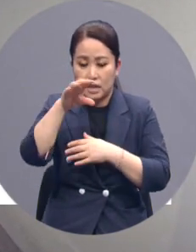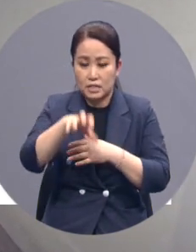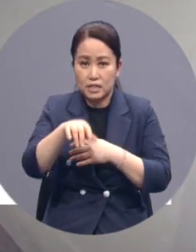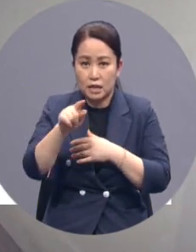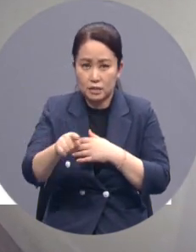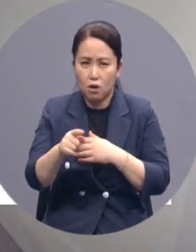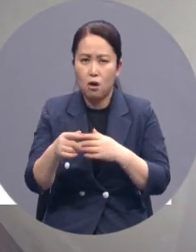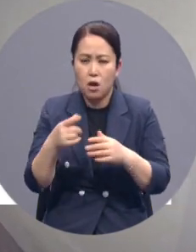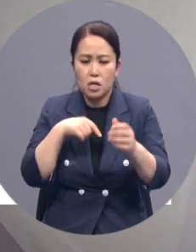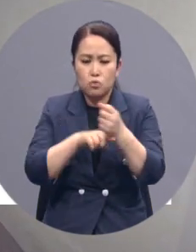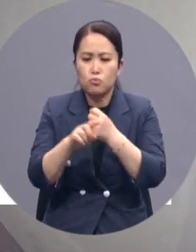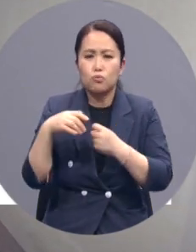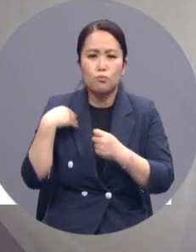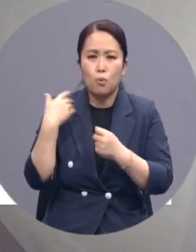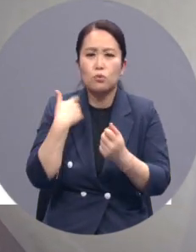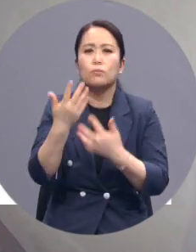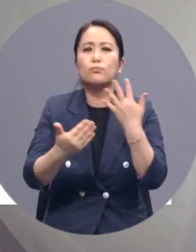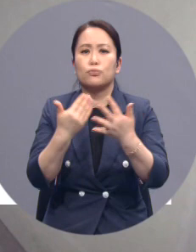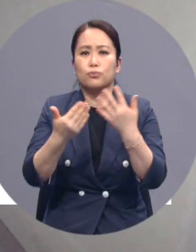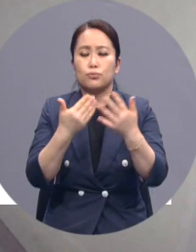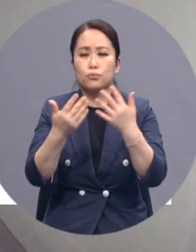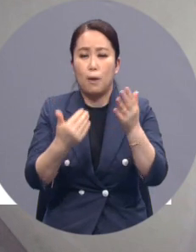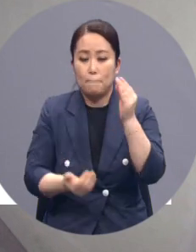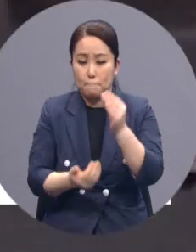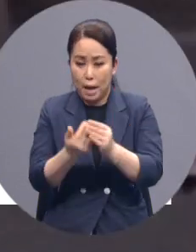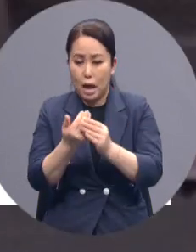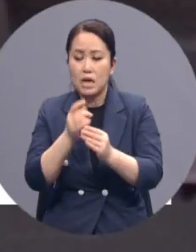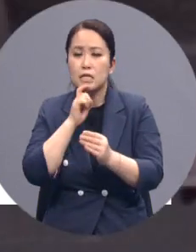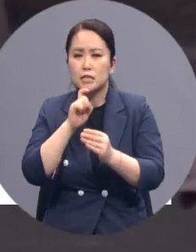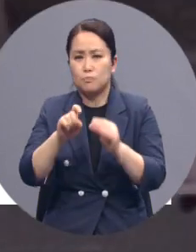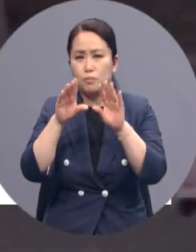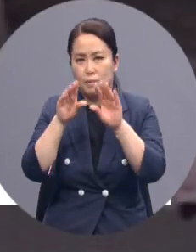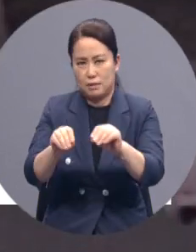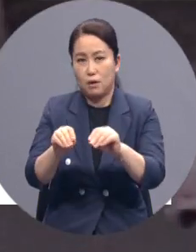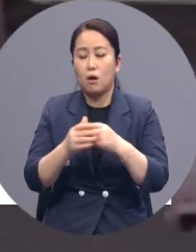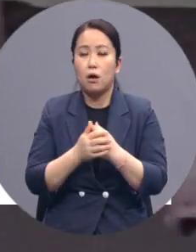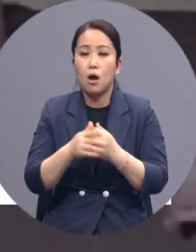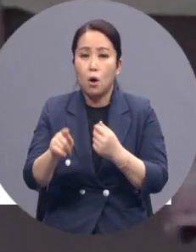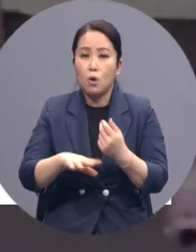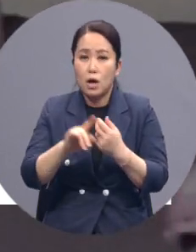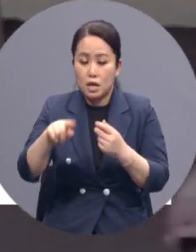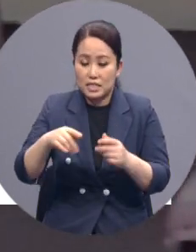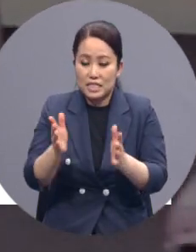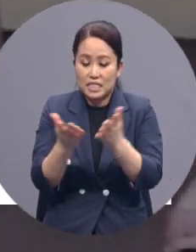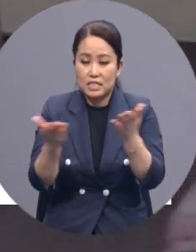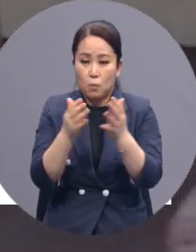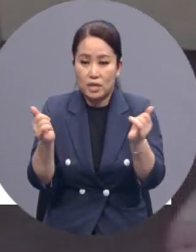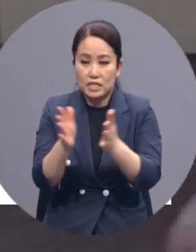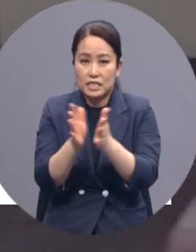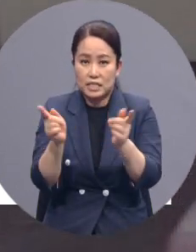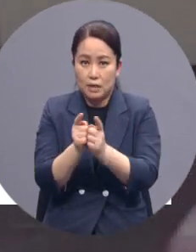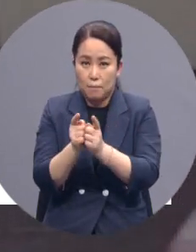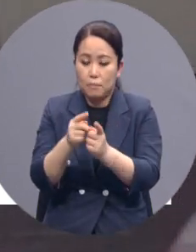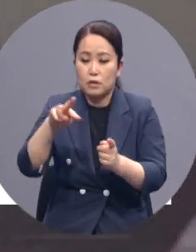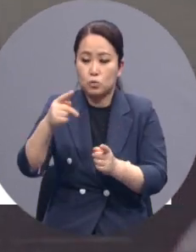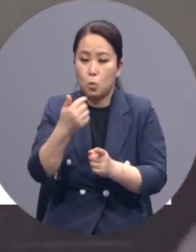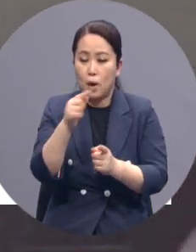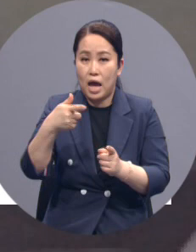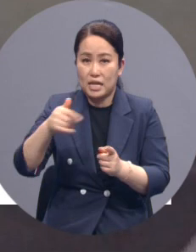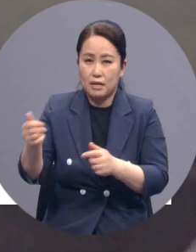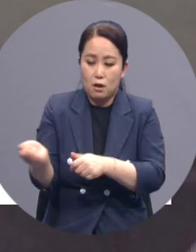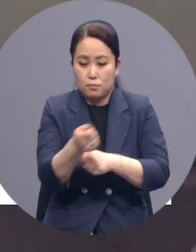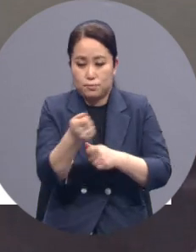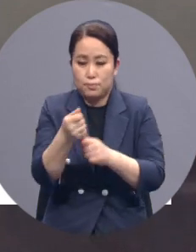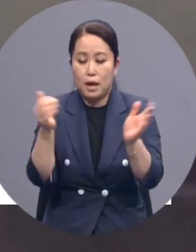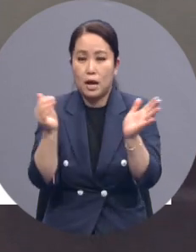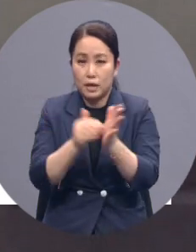10여 분만에 꺼졌습니다 병원 직원이 소화기로 자체 진화에 나서 별다른 인명피해는 발생하지 않았지만 컴퓨터